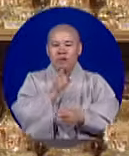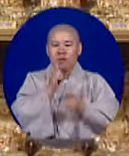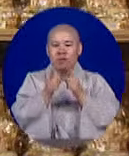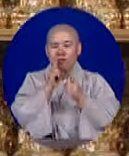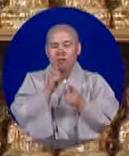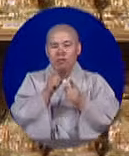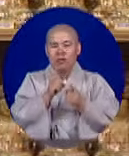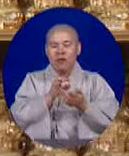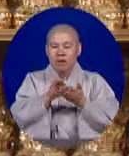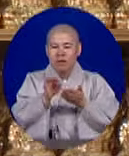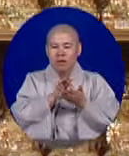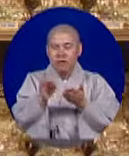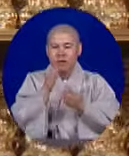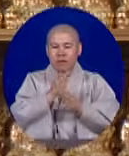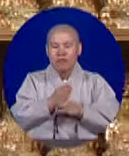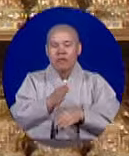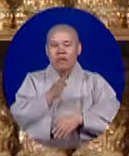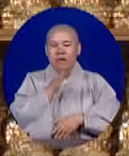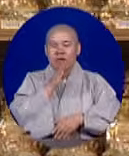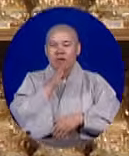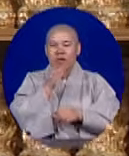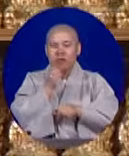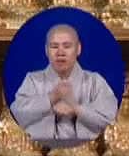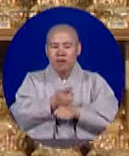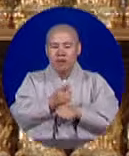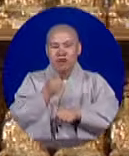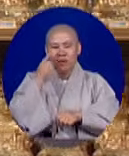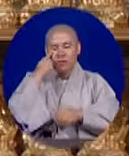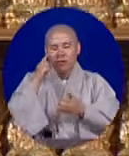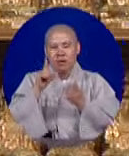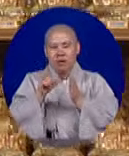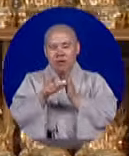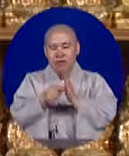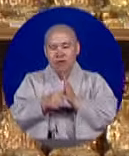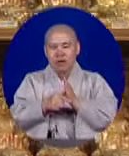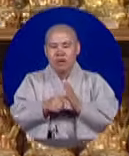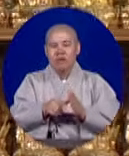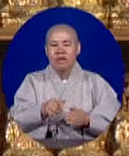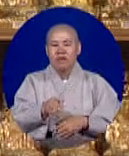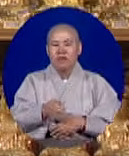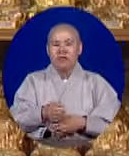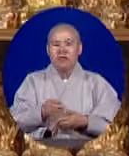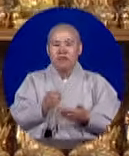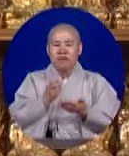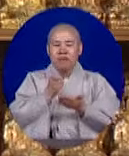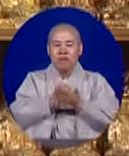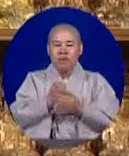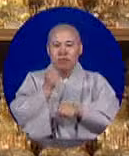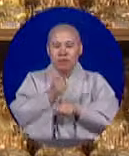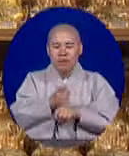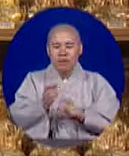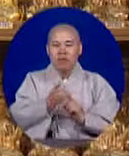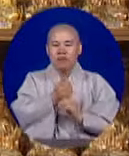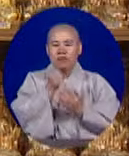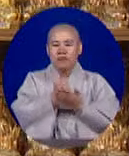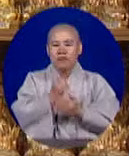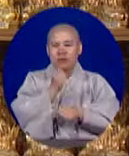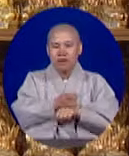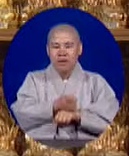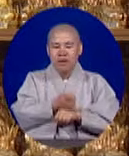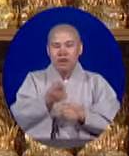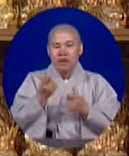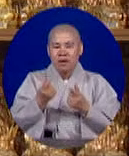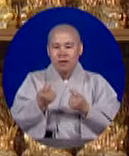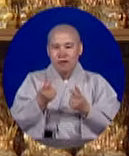그러니까 진성으로 볼 때는 불성과 법성이 같은 거예요. 그런데 표현하는